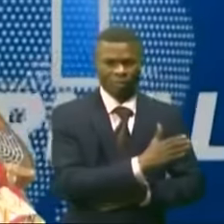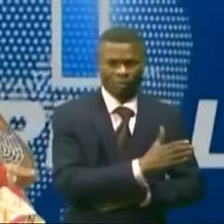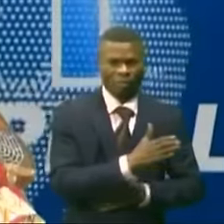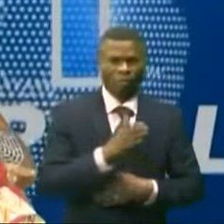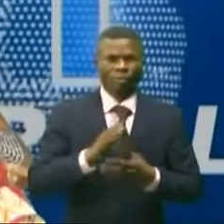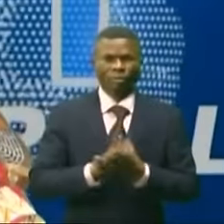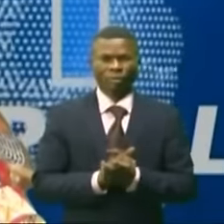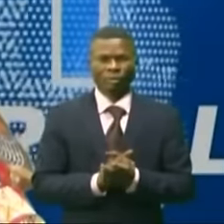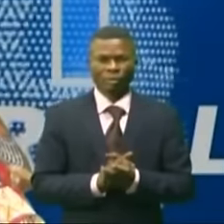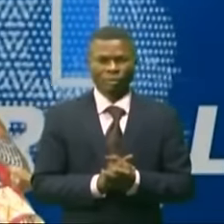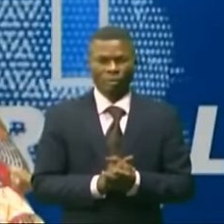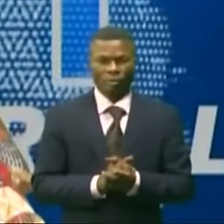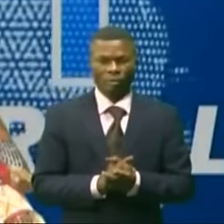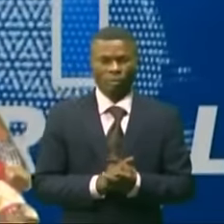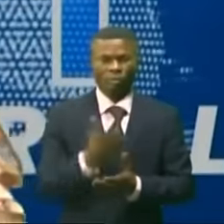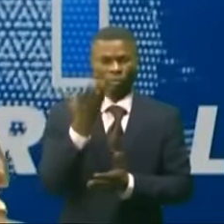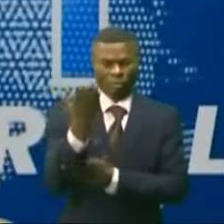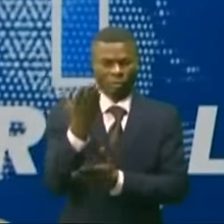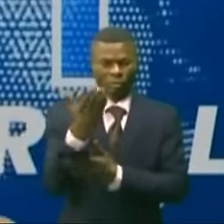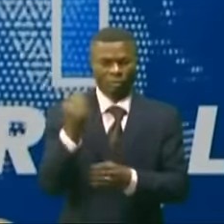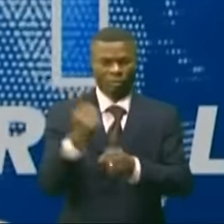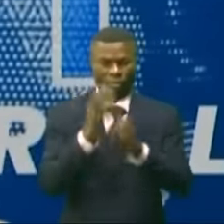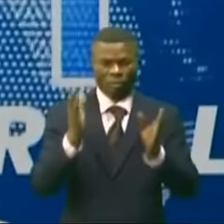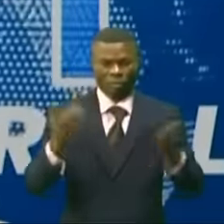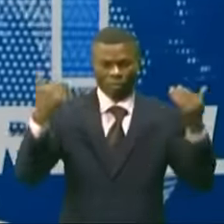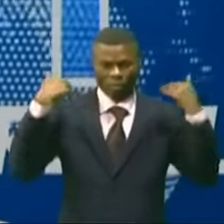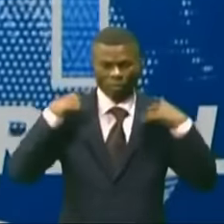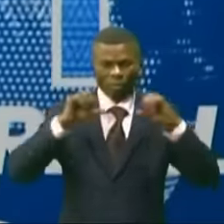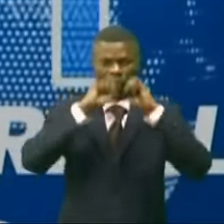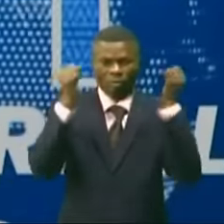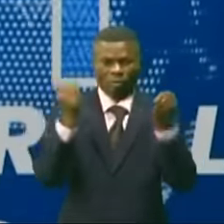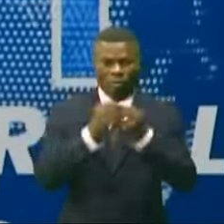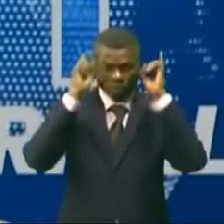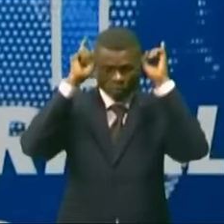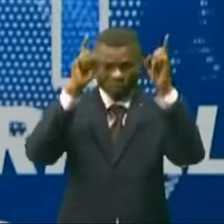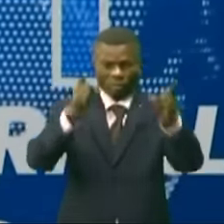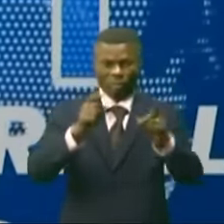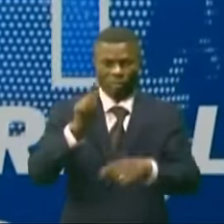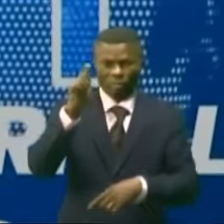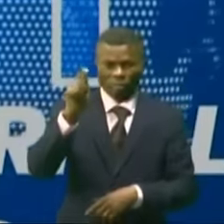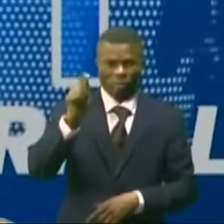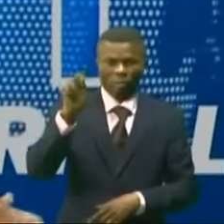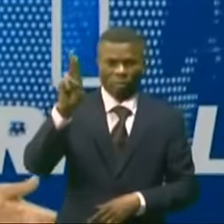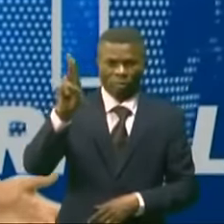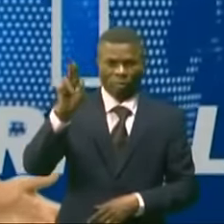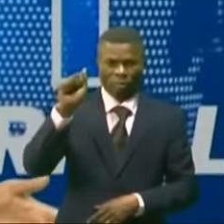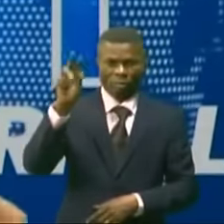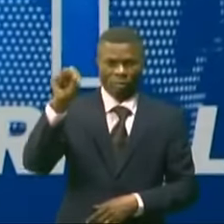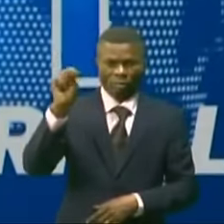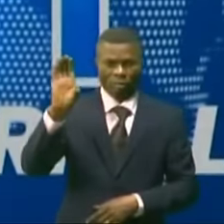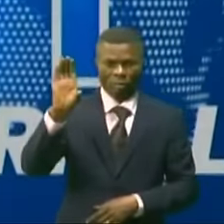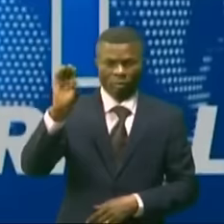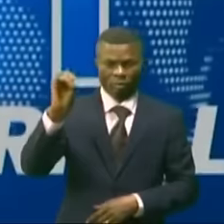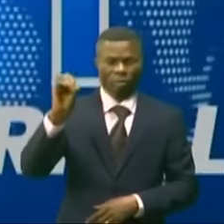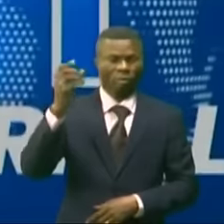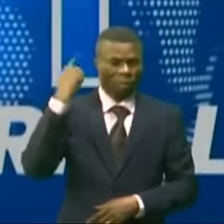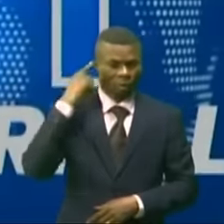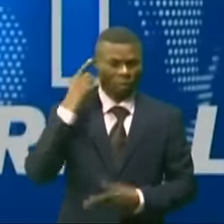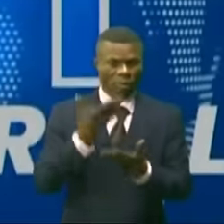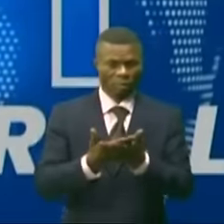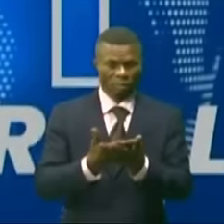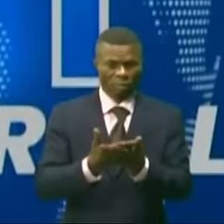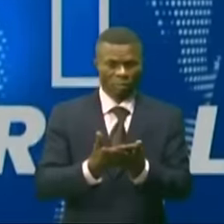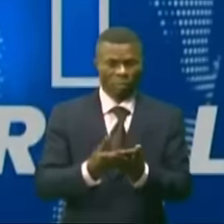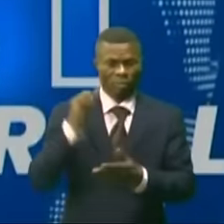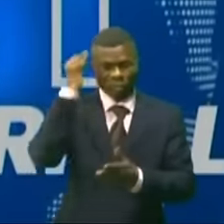2024 les revendications des agents et cadres de la société de transport au Congo ont été donc été prise en compte